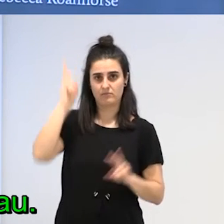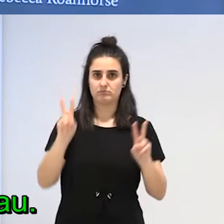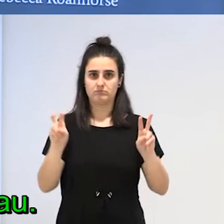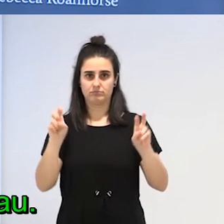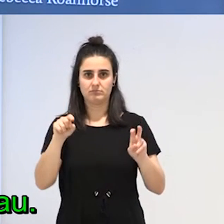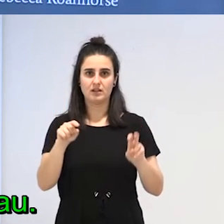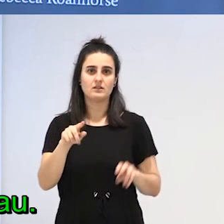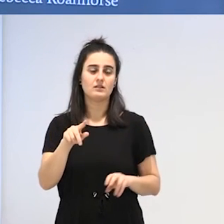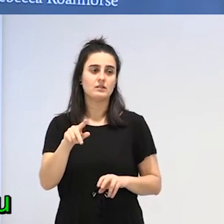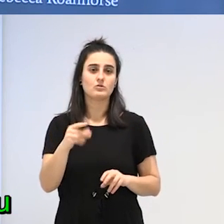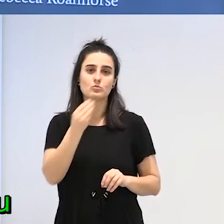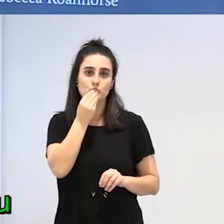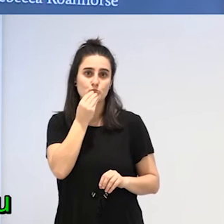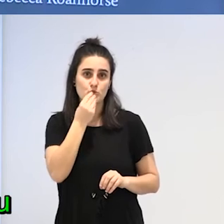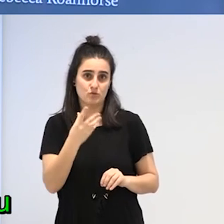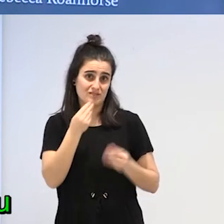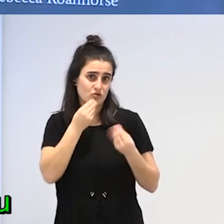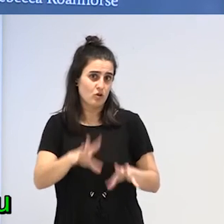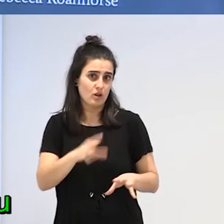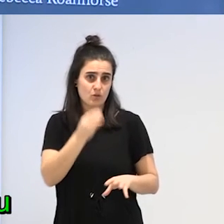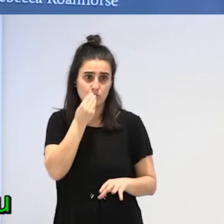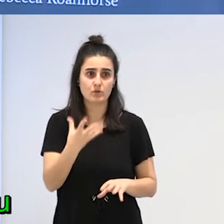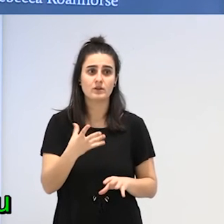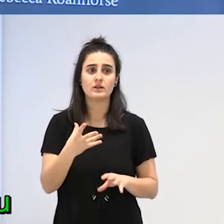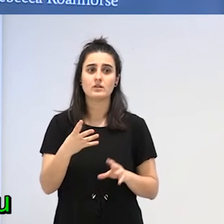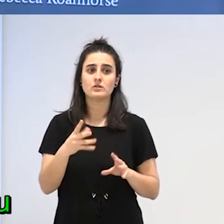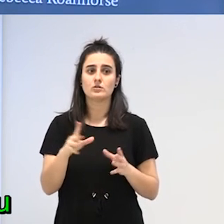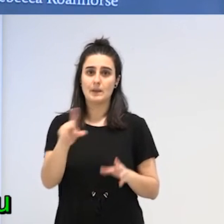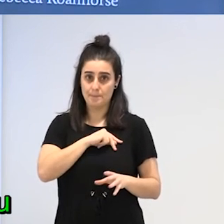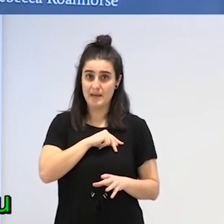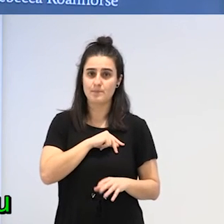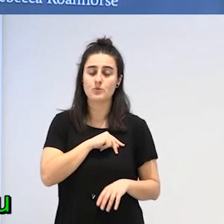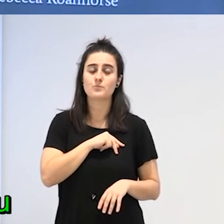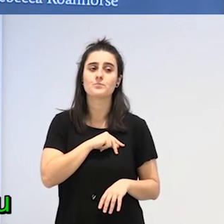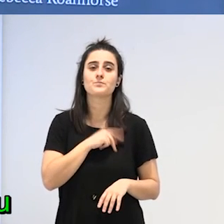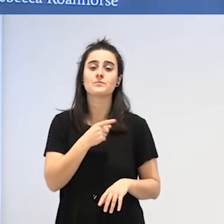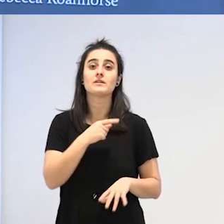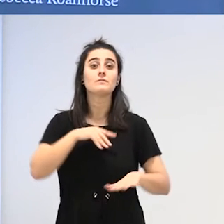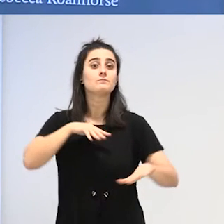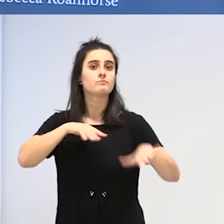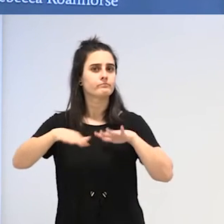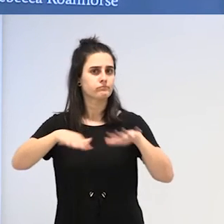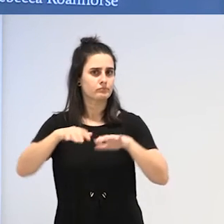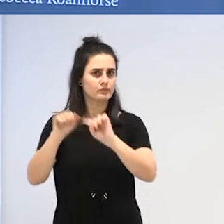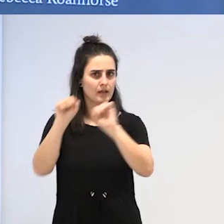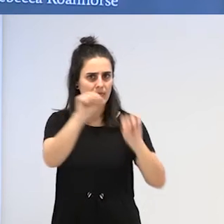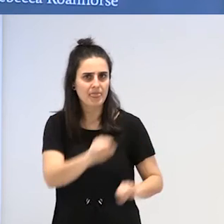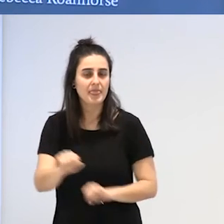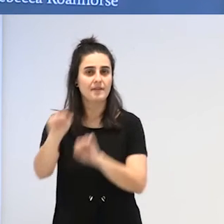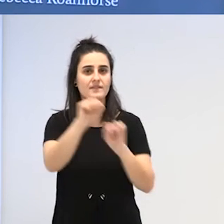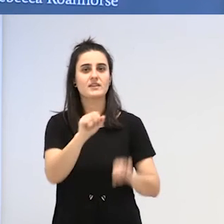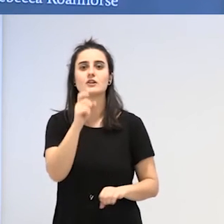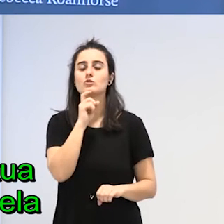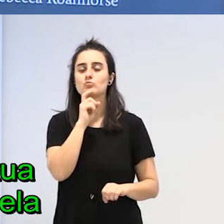sariduna izan zen historia hau eta bueno, berak egileak mugimendu hori definitzen du ba erabat